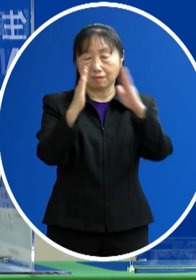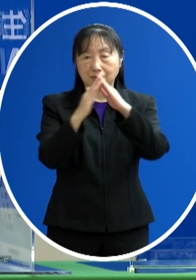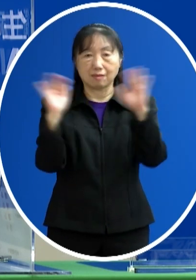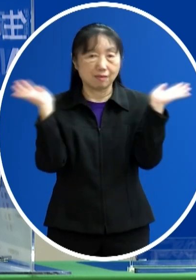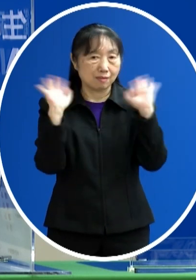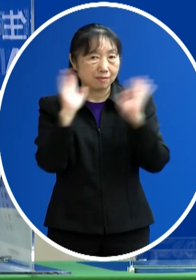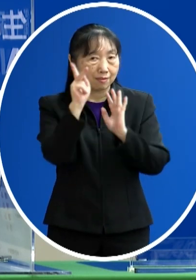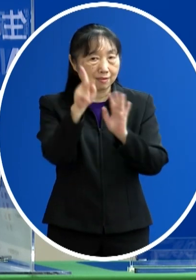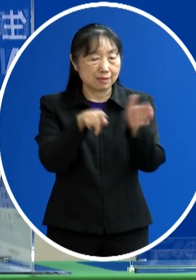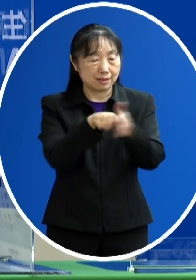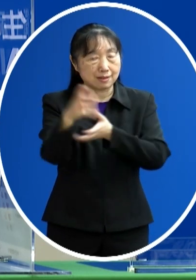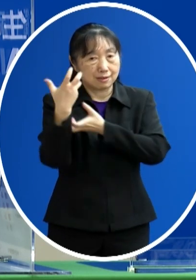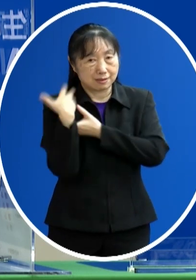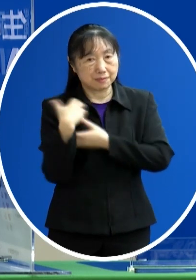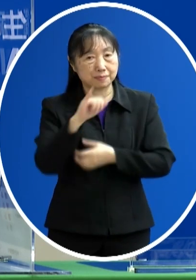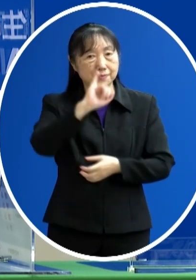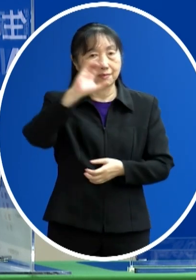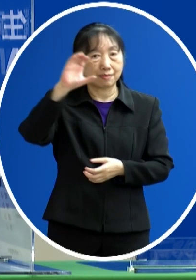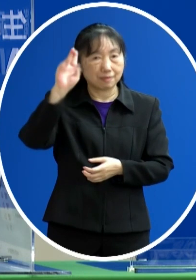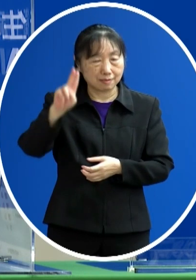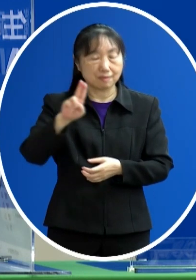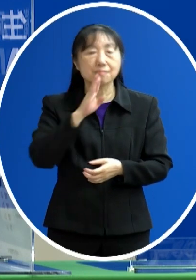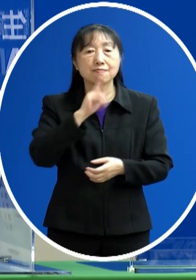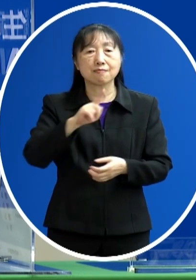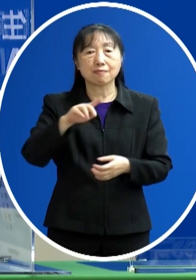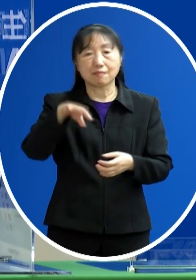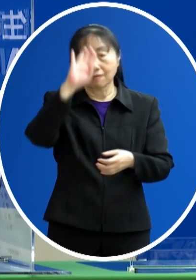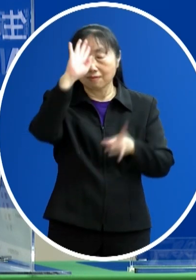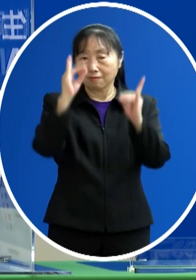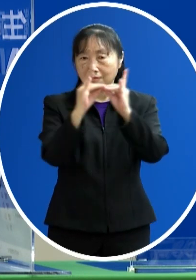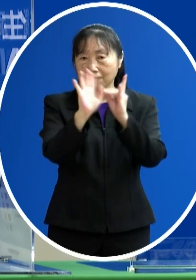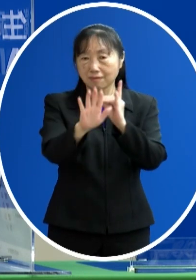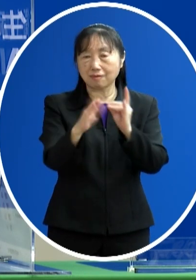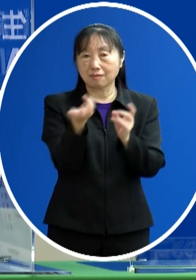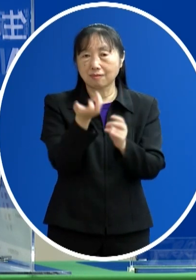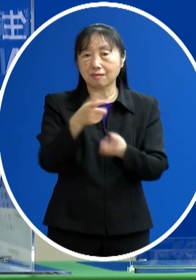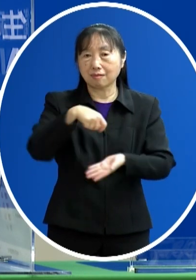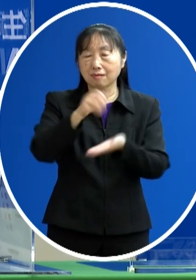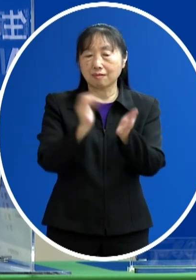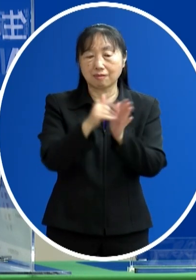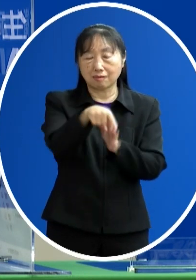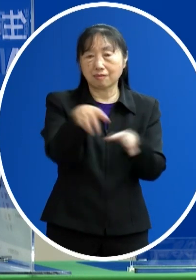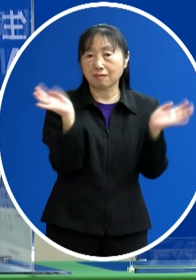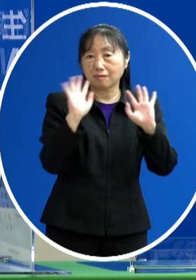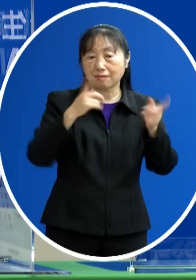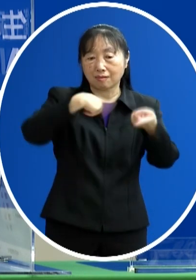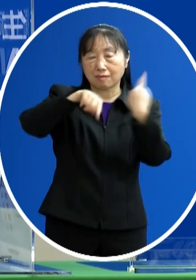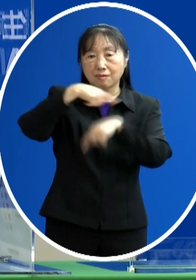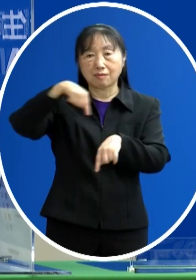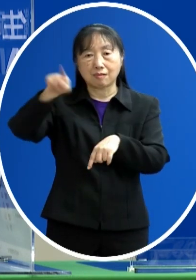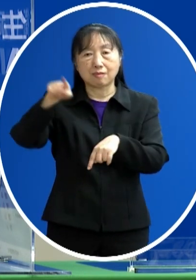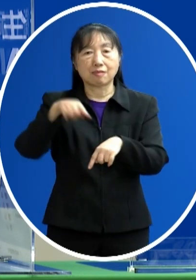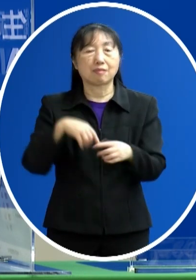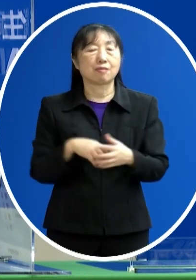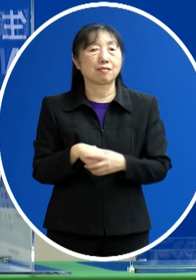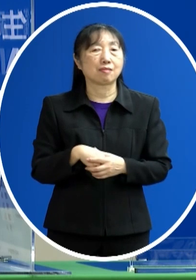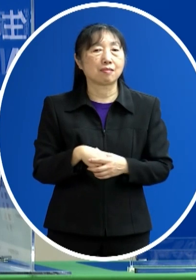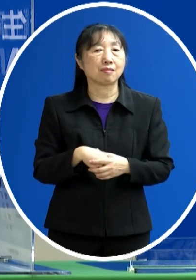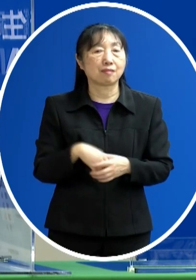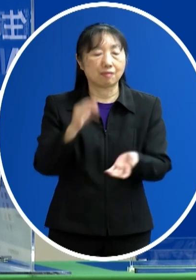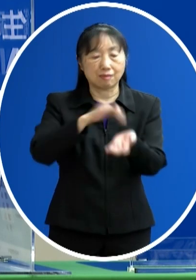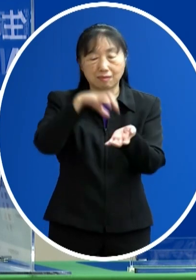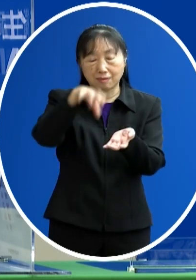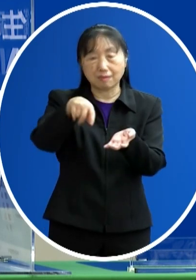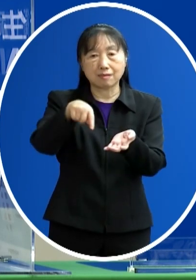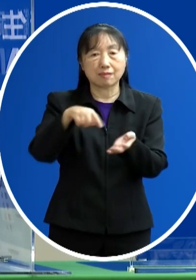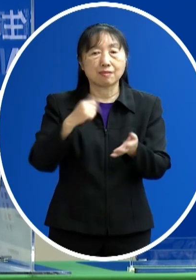童专责的 ICU 病床哈。那确实是在这个刚刚提到这位小朋友最后转院成功的这一个医院